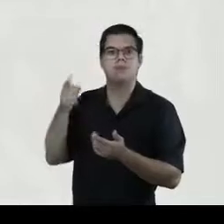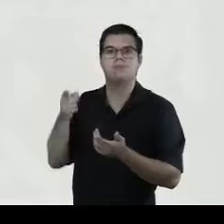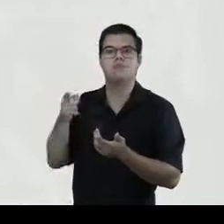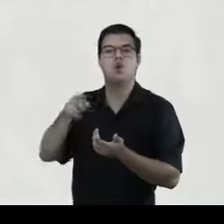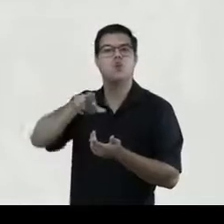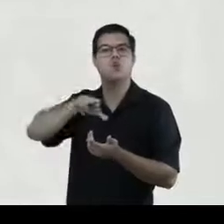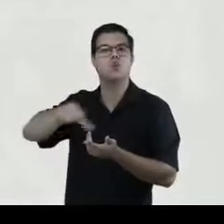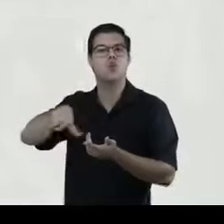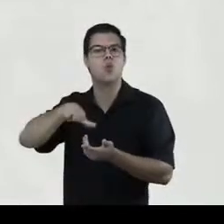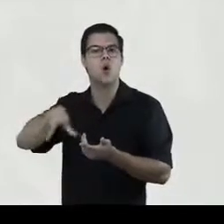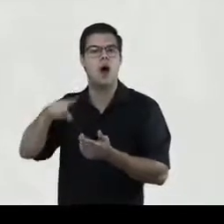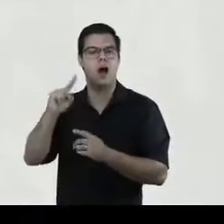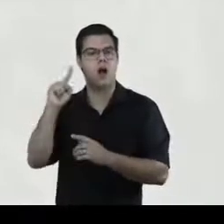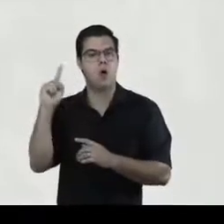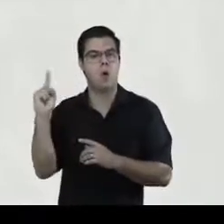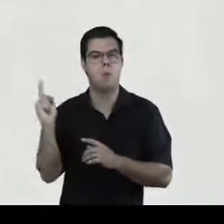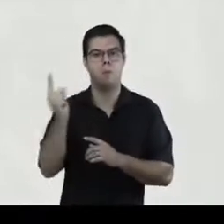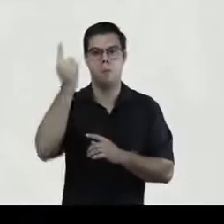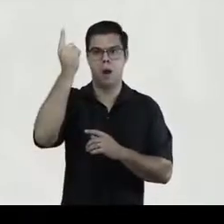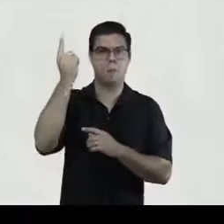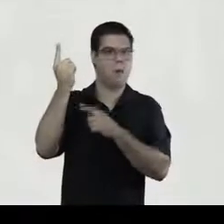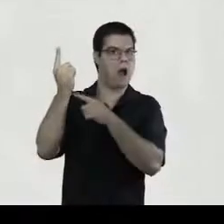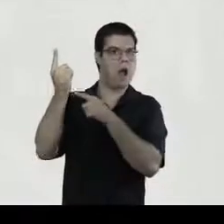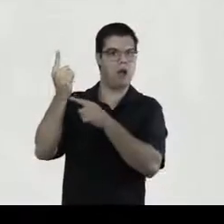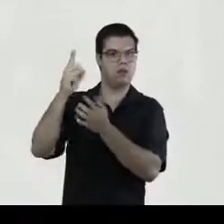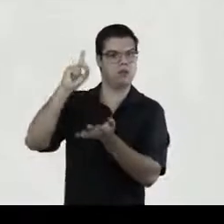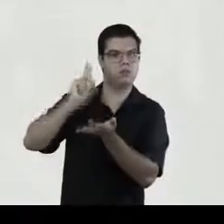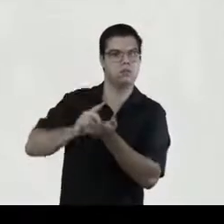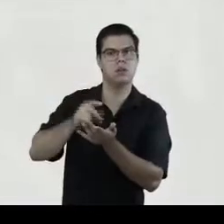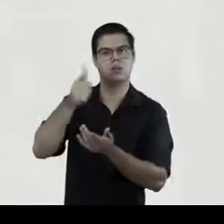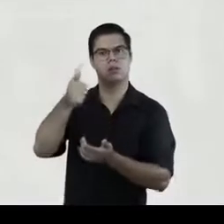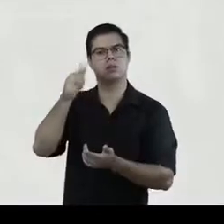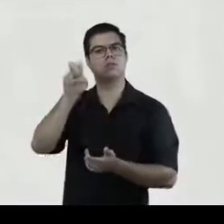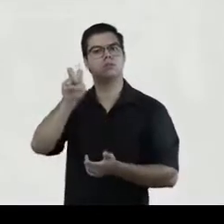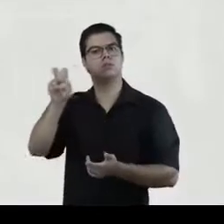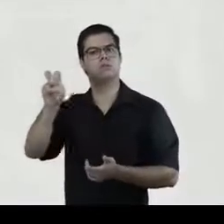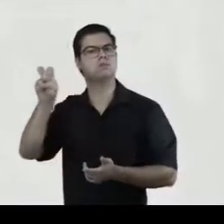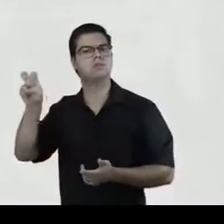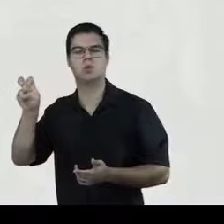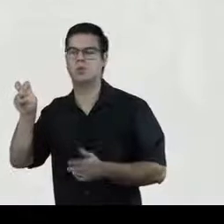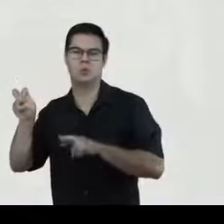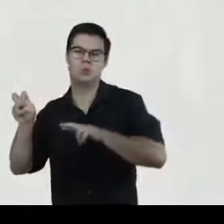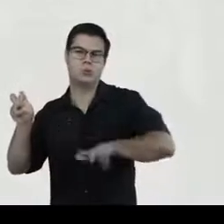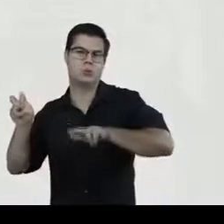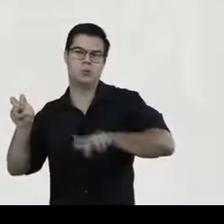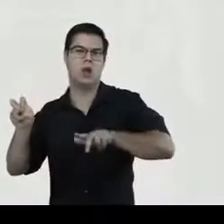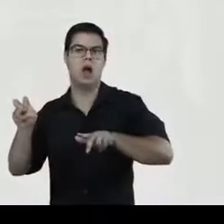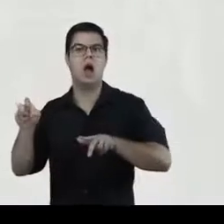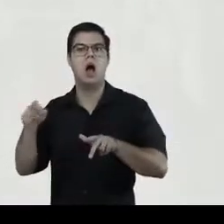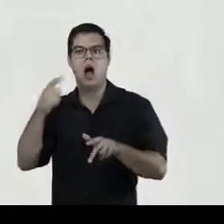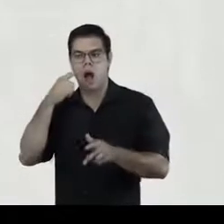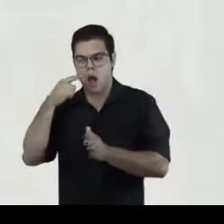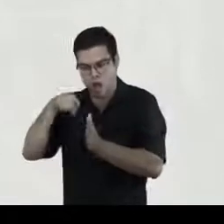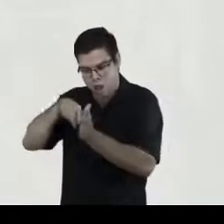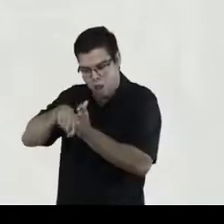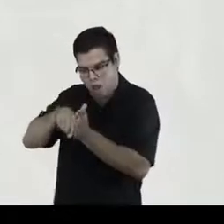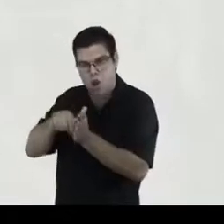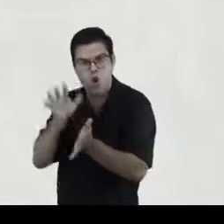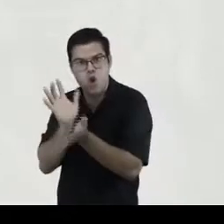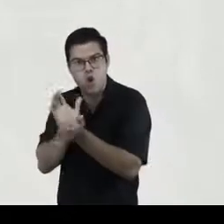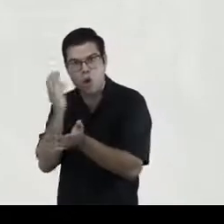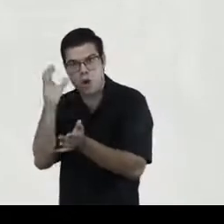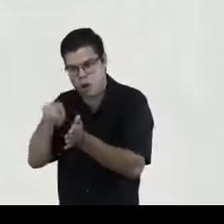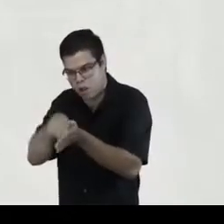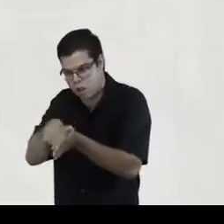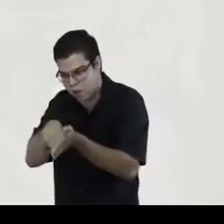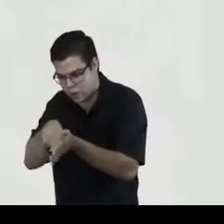de l'édition de 1555. Il ne peut pas servir à l'édition scientifique d'un texte de Louise Labbé. Il ne peut pas servir à la démonstration